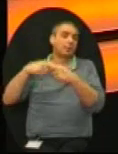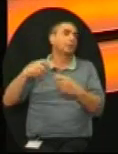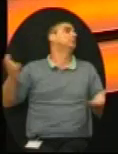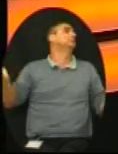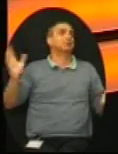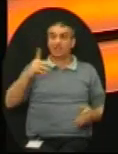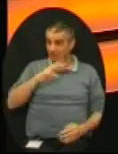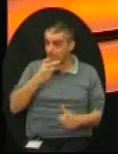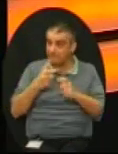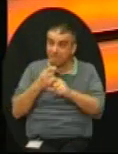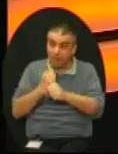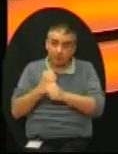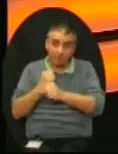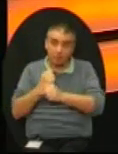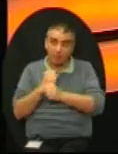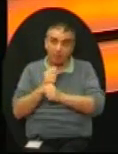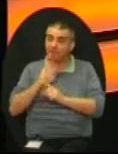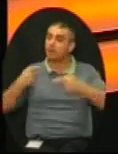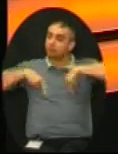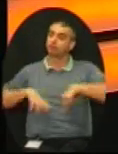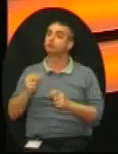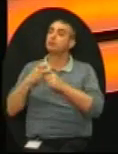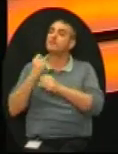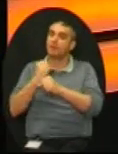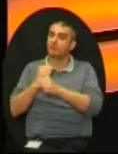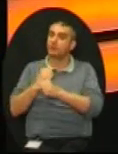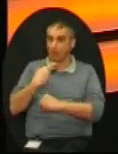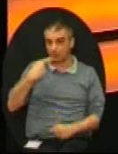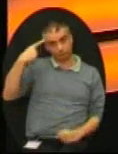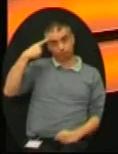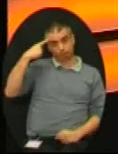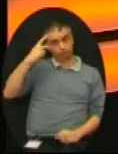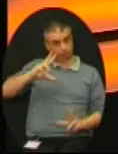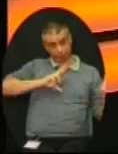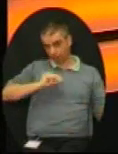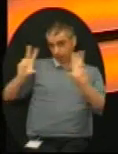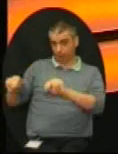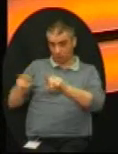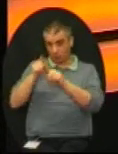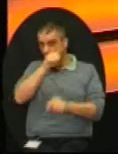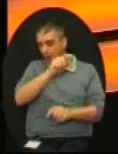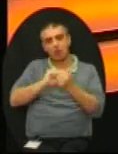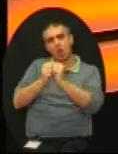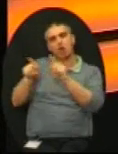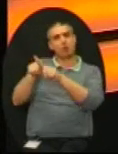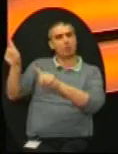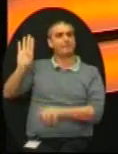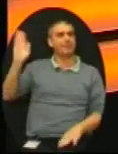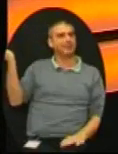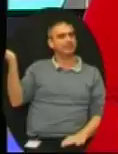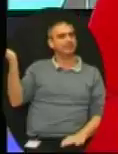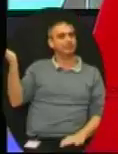האם מפלגת העבודה ויושב ראש מפלגת העבודה מביעים עמדה דומה לשלך, או יותר דומה לזו של